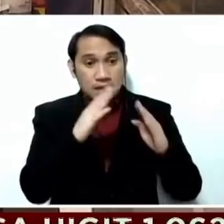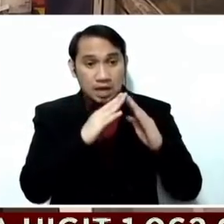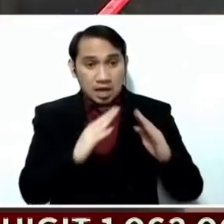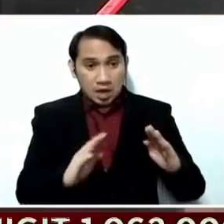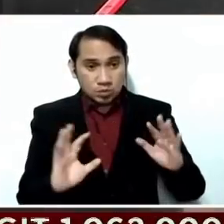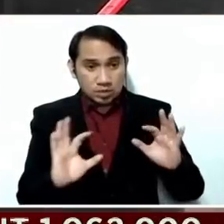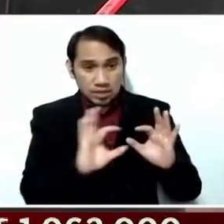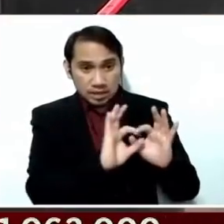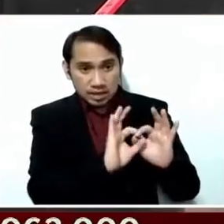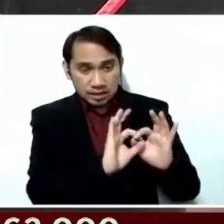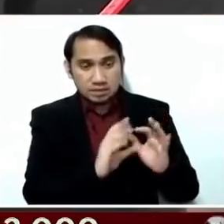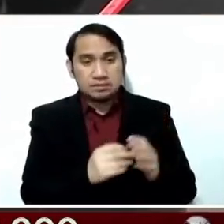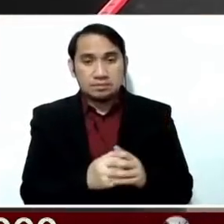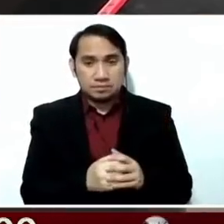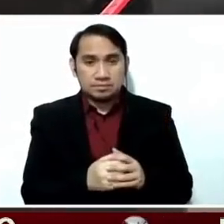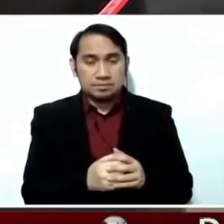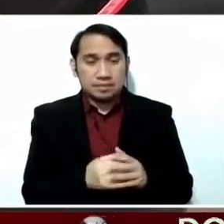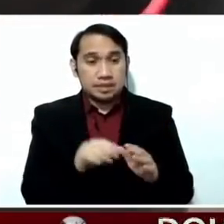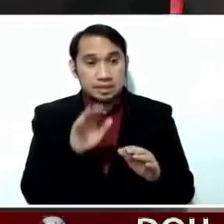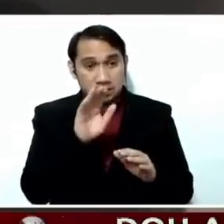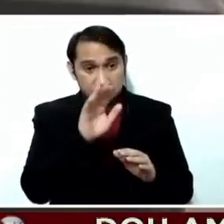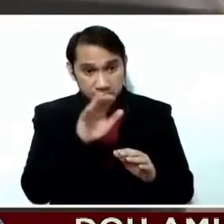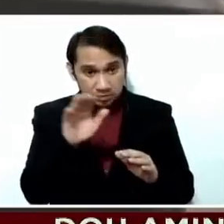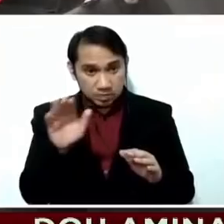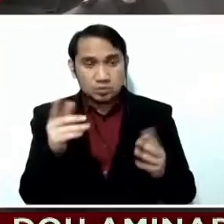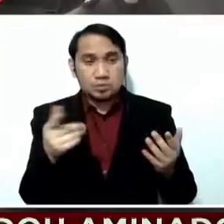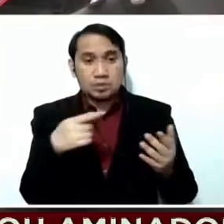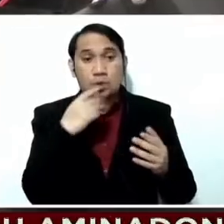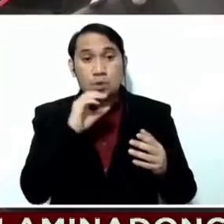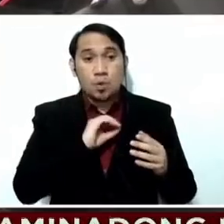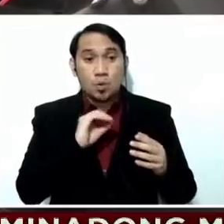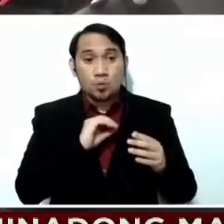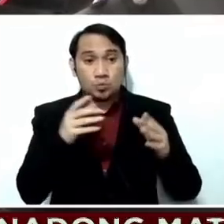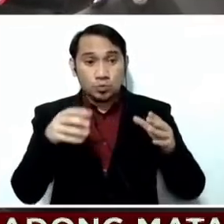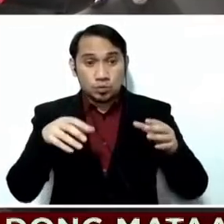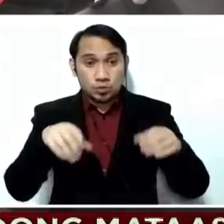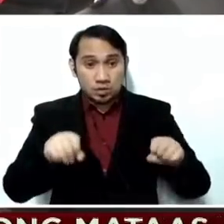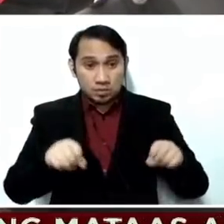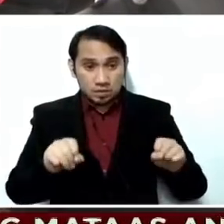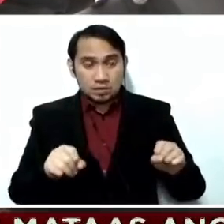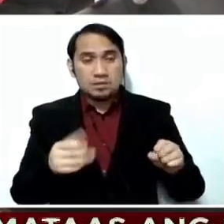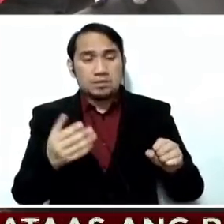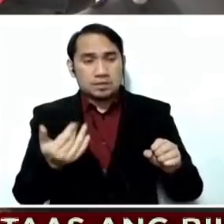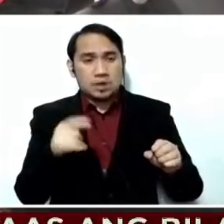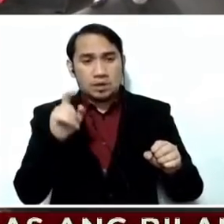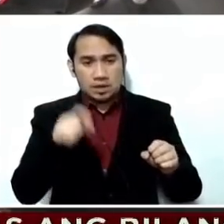bahay. Paalala rin nila sa mga may-ari ng motorsiklo na iparada nila ito sa loob ng bahay,